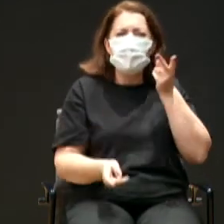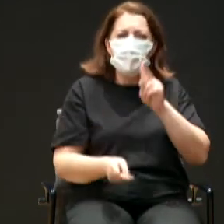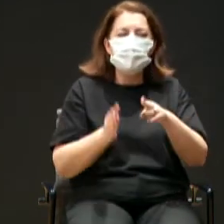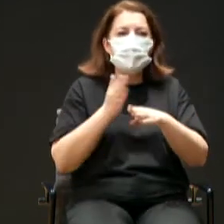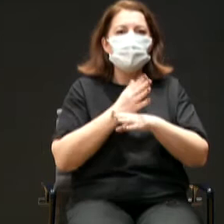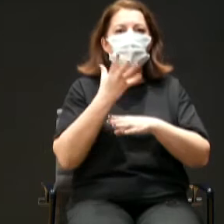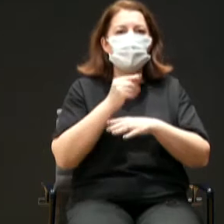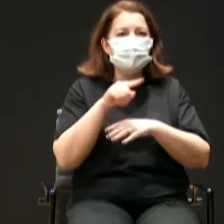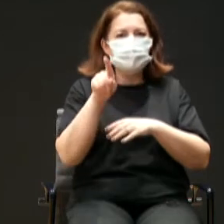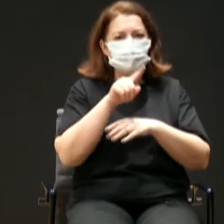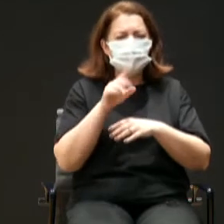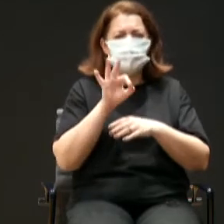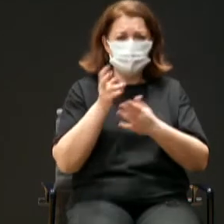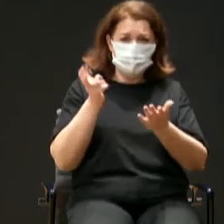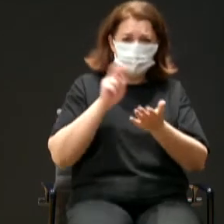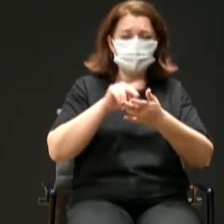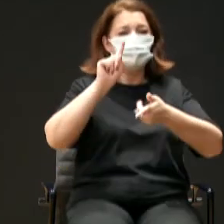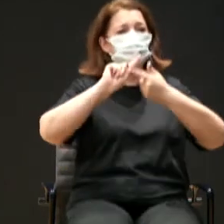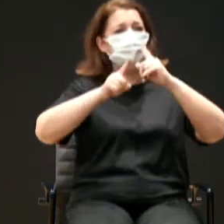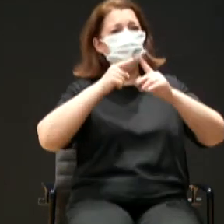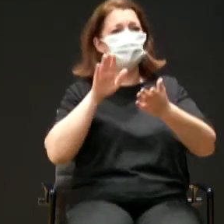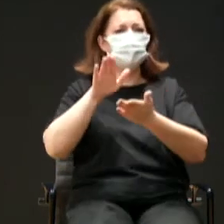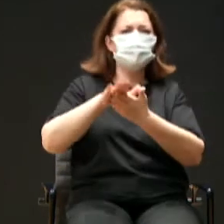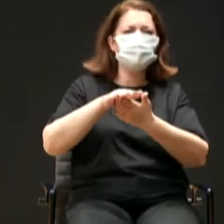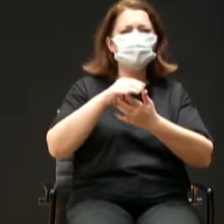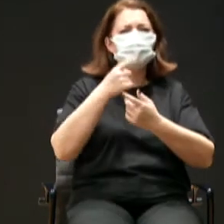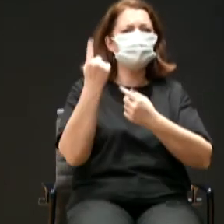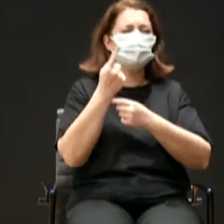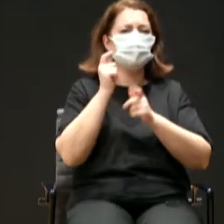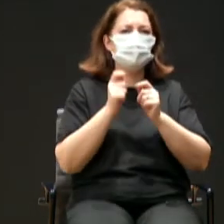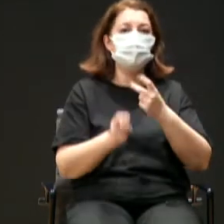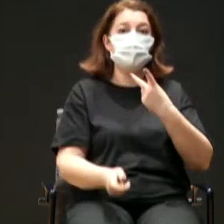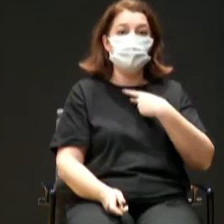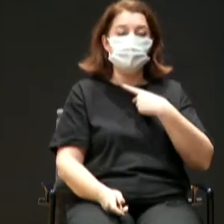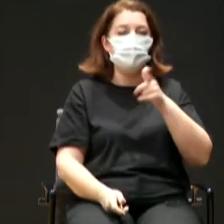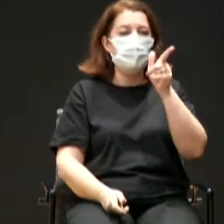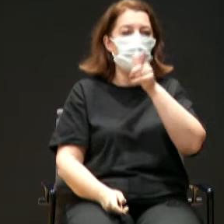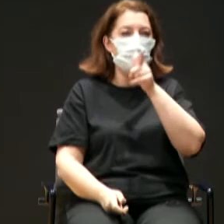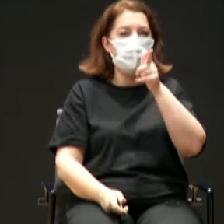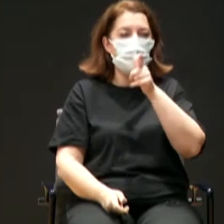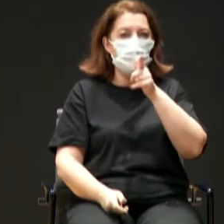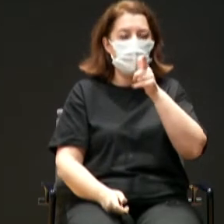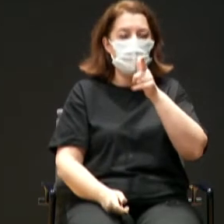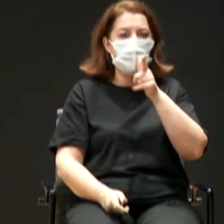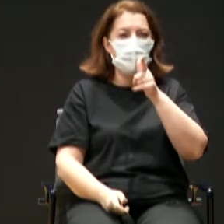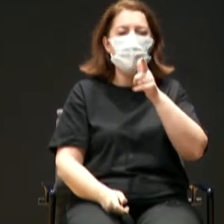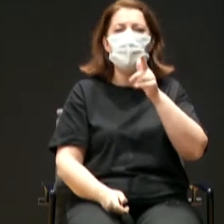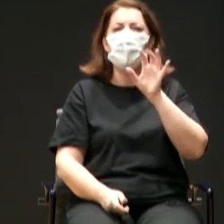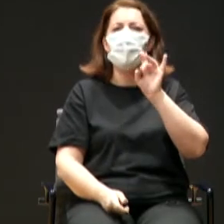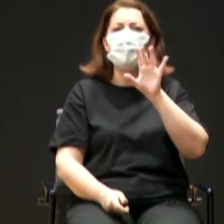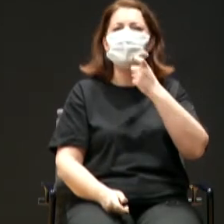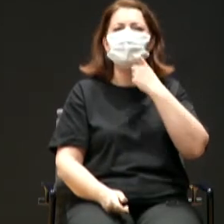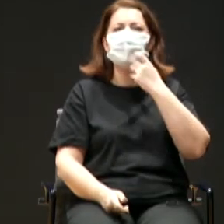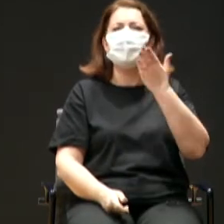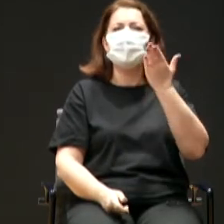siz kalkmış şimdi siyasi ayağıyla ilgili bir şeyler yapıyor. Ya bizim Kamer abimiz vardı, Kamer Genç. 15 sene önce en